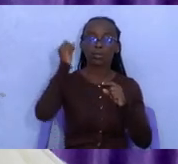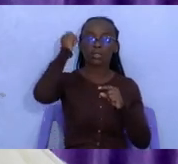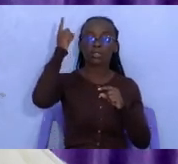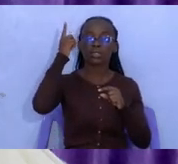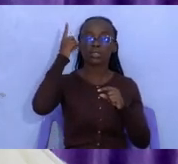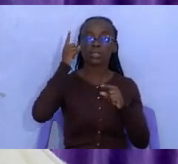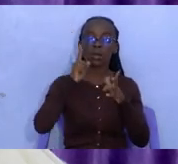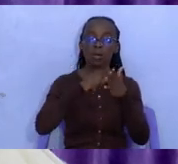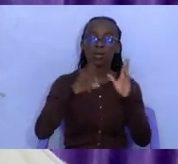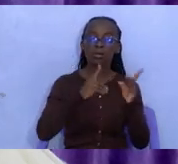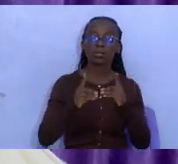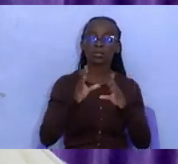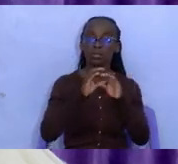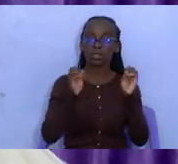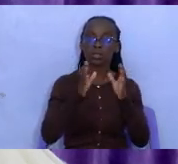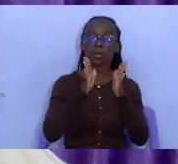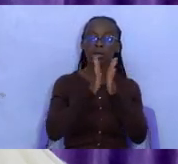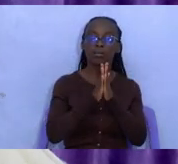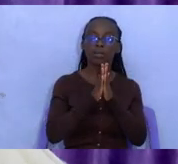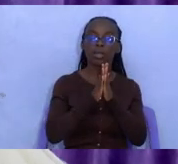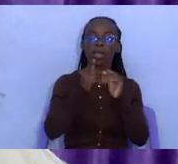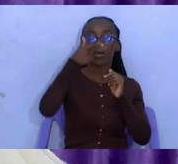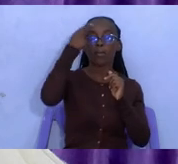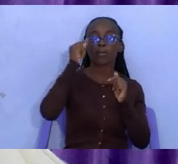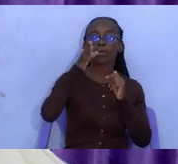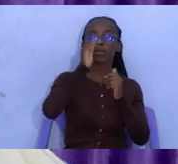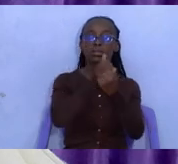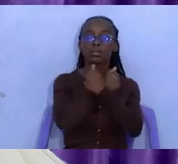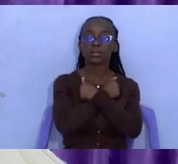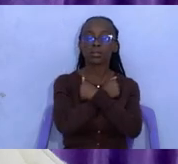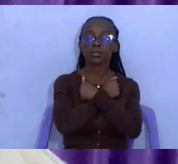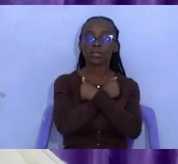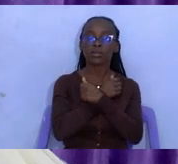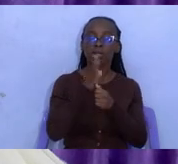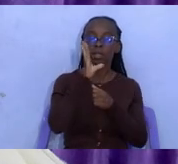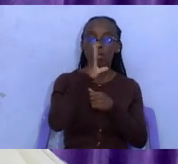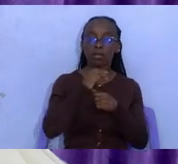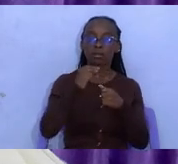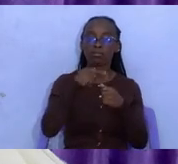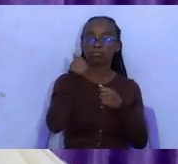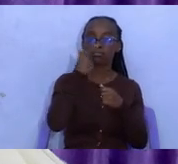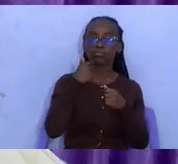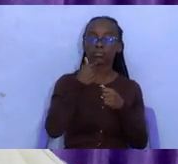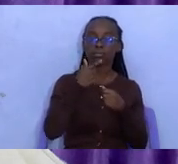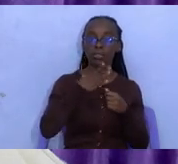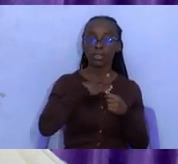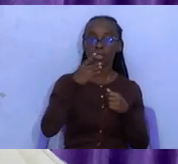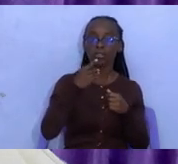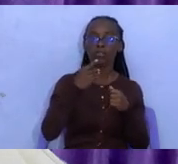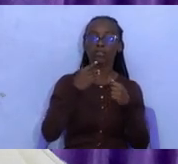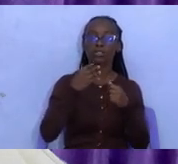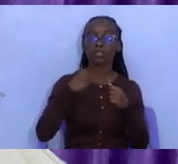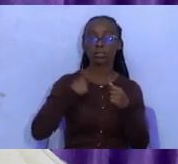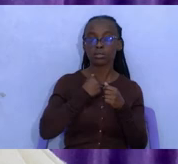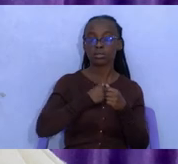kufanya. Ninaomba Bwana kwa sababu wewe ni Mungu mwenye upendo na tena Mungu mwenye huruma. Bwana, ile muda